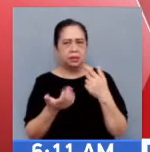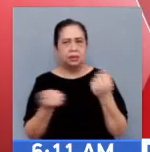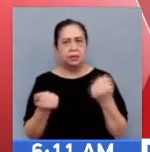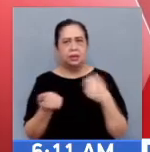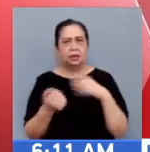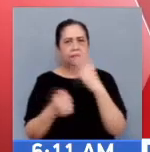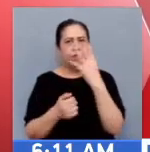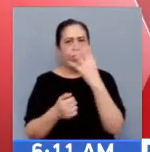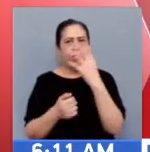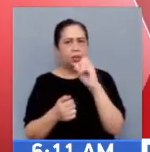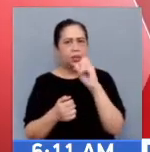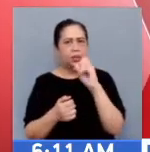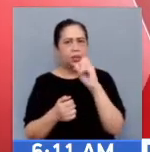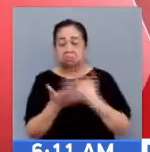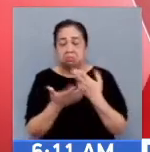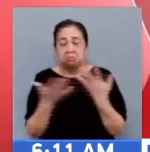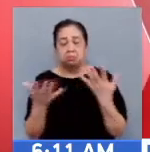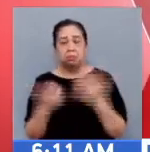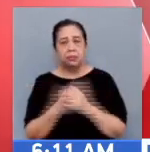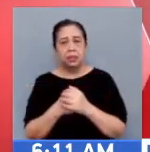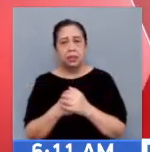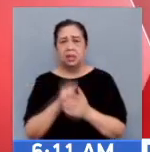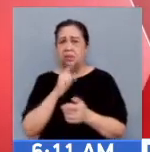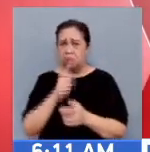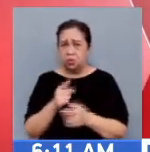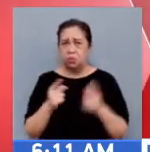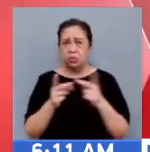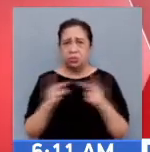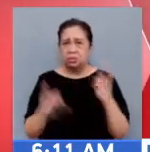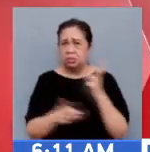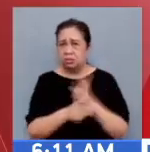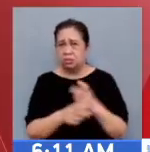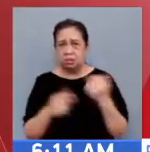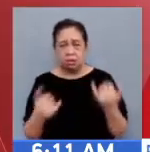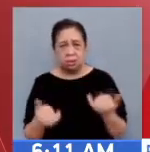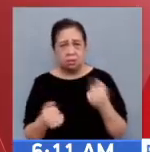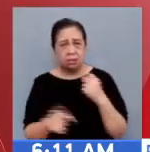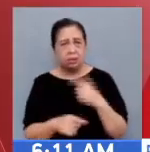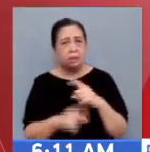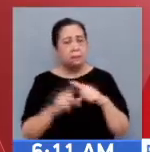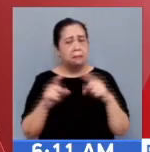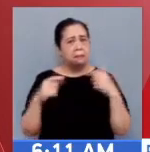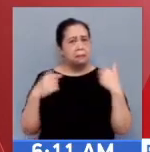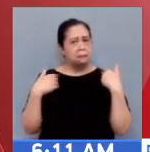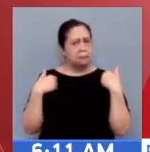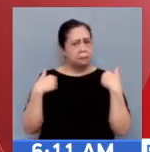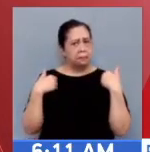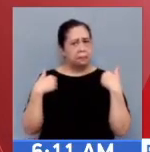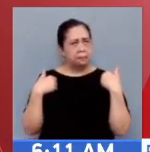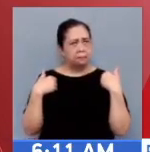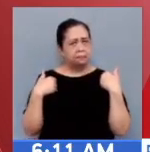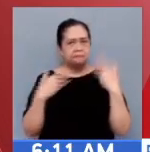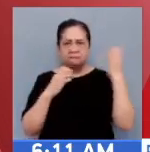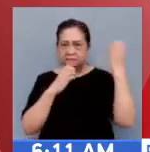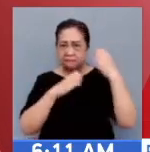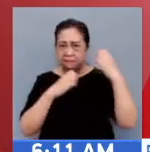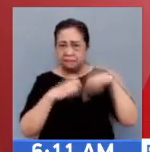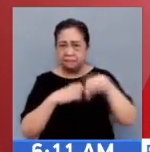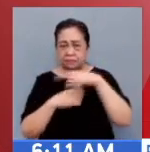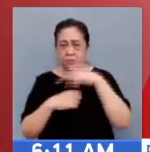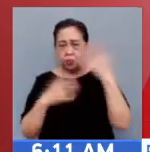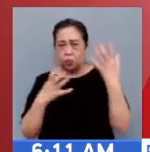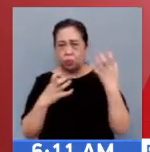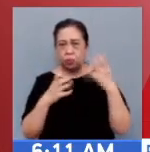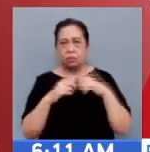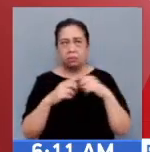bigas. Oo. Talaga hong napakahirap ngayon, ano? Meron pa ho ba tayong inaasahan na iba pa pong